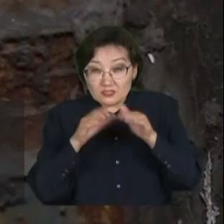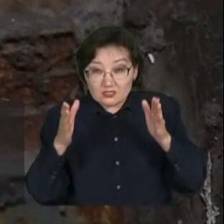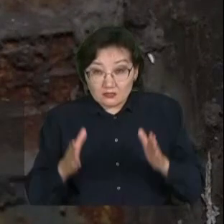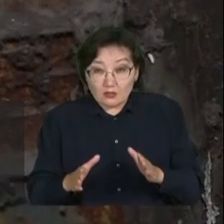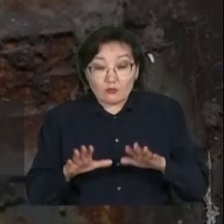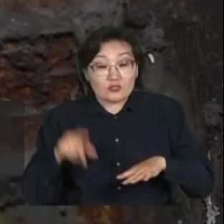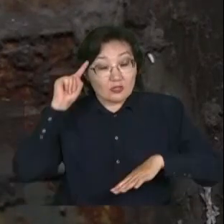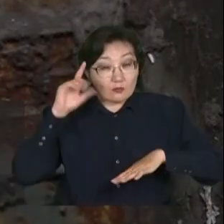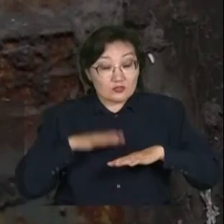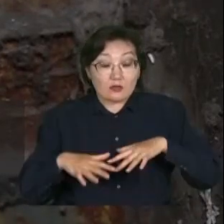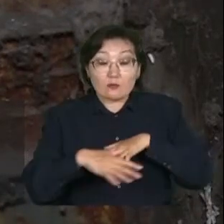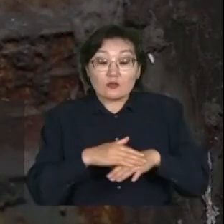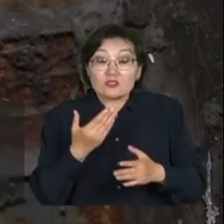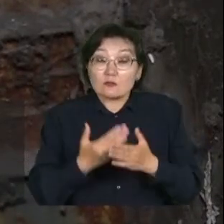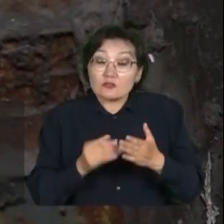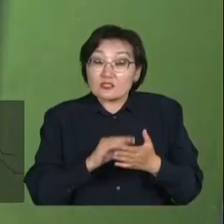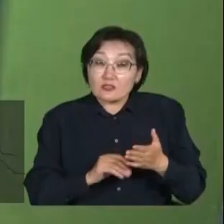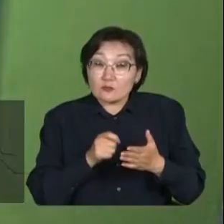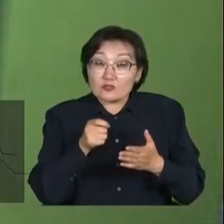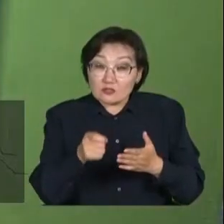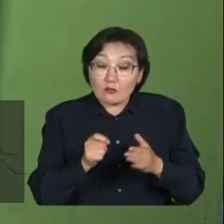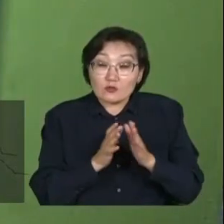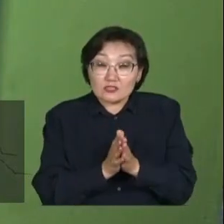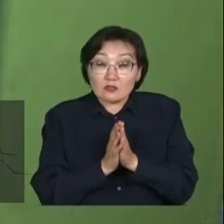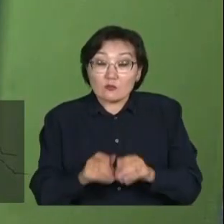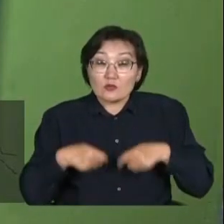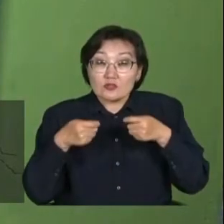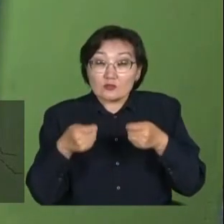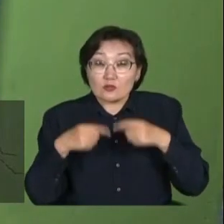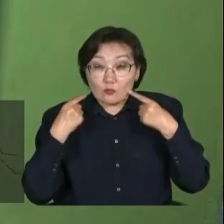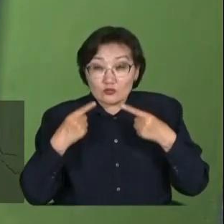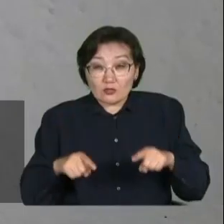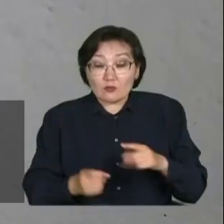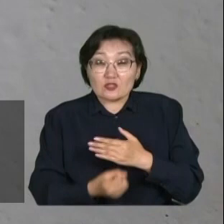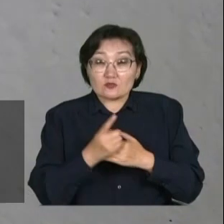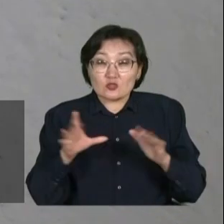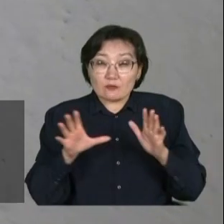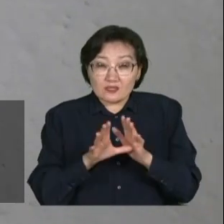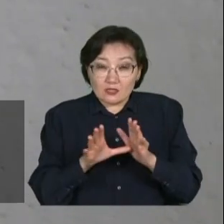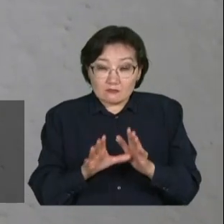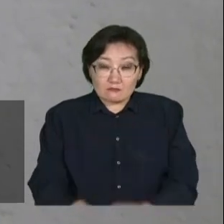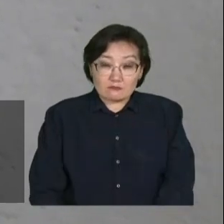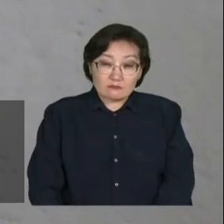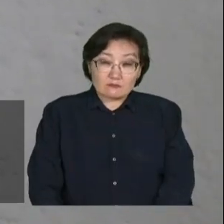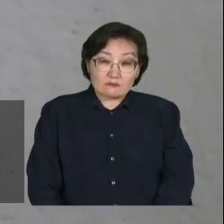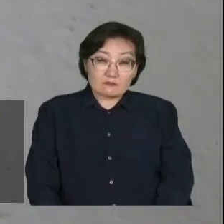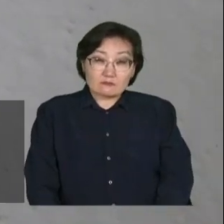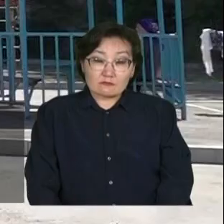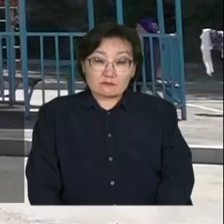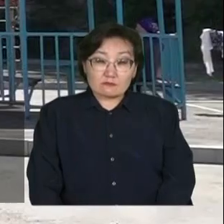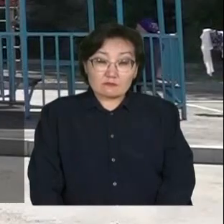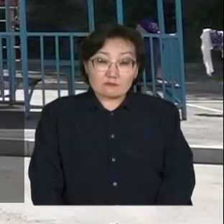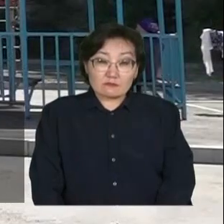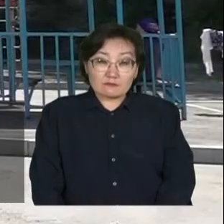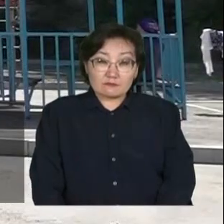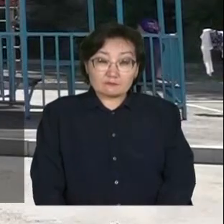местном акимате жителям посоветовали написать заявление с просьбой о передаче их на другой источник питания Мадина исм Баева ернат Полат